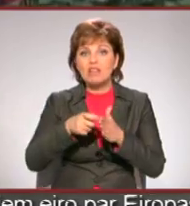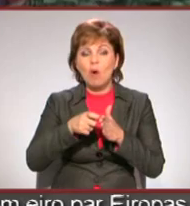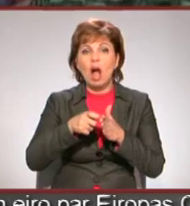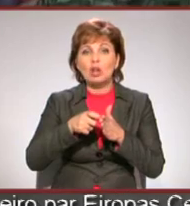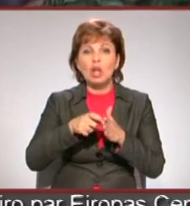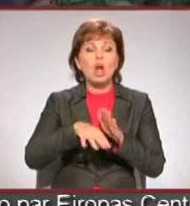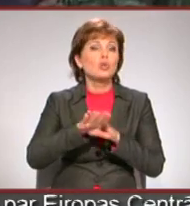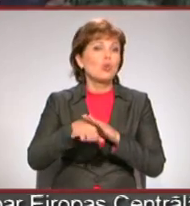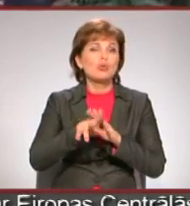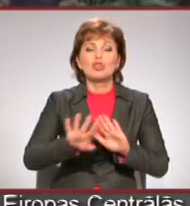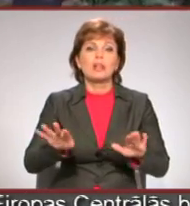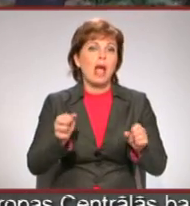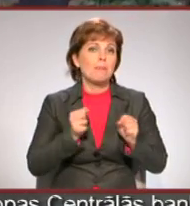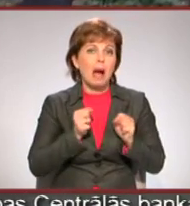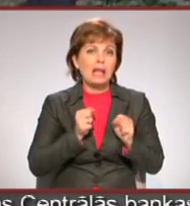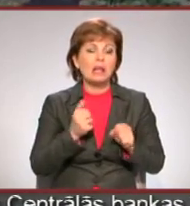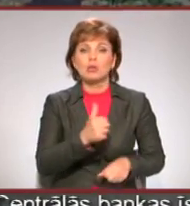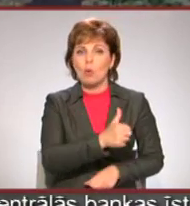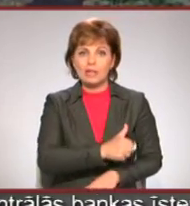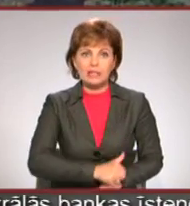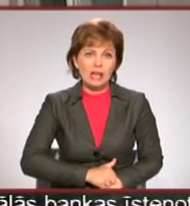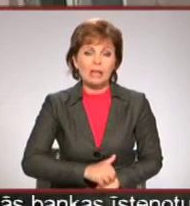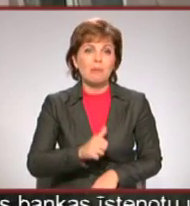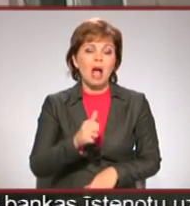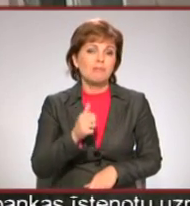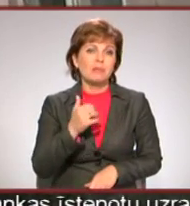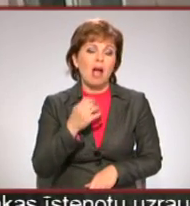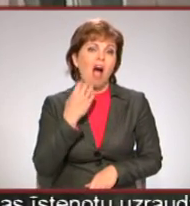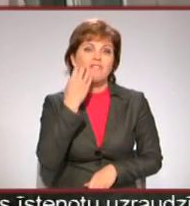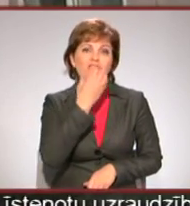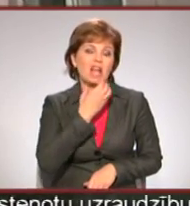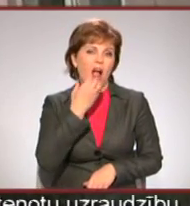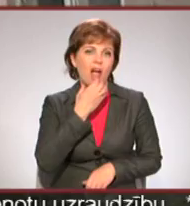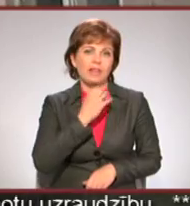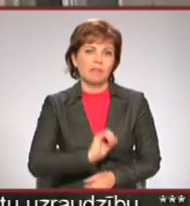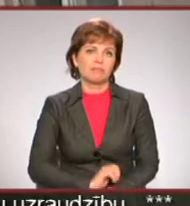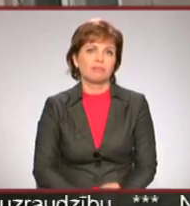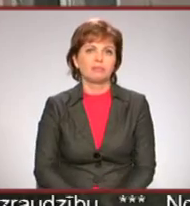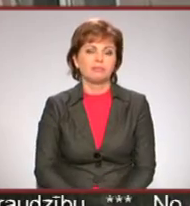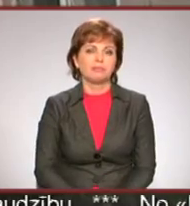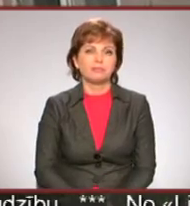mēs nebaidāmies ne no ķīniešiem, ne afrikāņiem. Sandra Letāne, Andris Spāns, TV Spektrs.